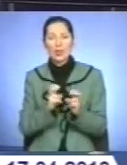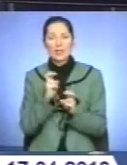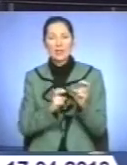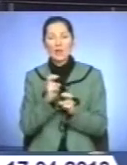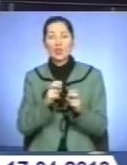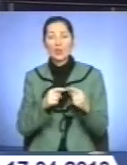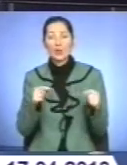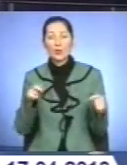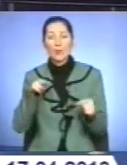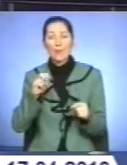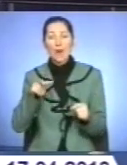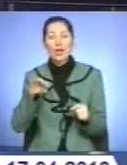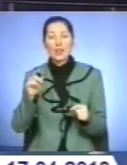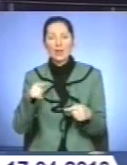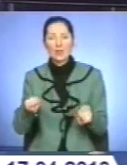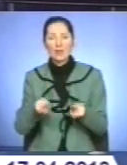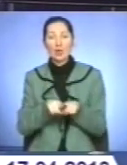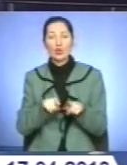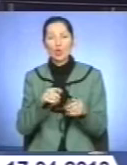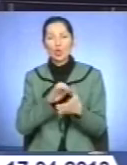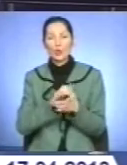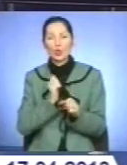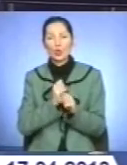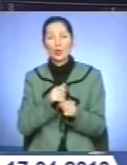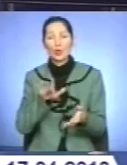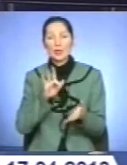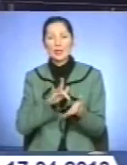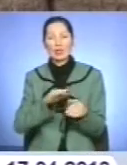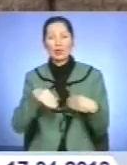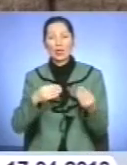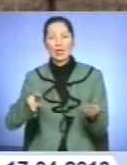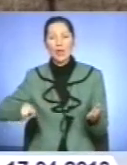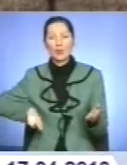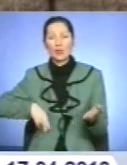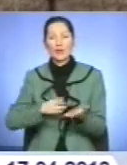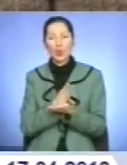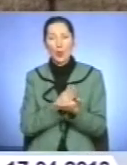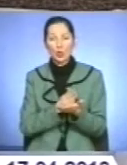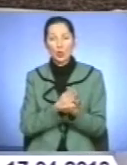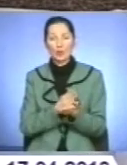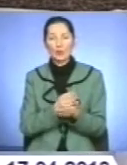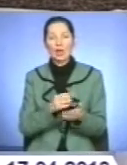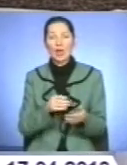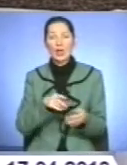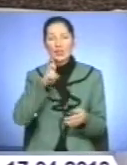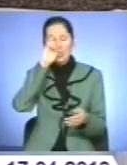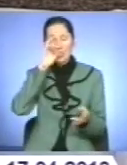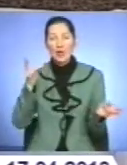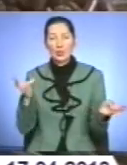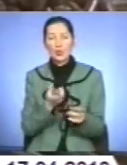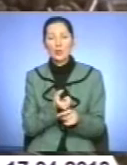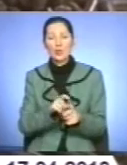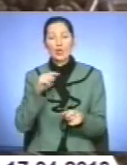роботою Центру надання адміністративних послуг. Детальніше у сюжеті. Державі потрібно більш заощадливо ставитися